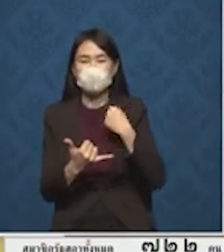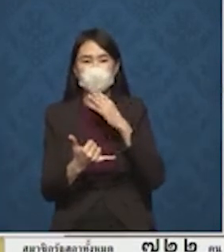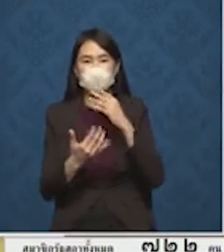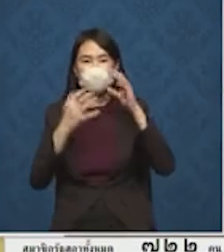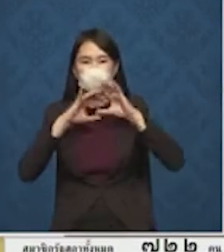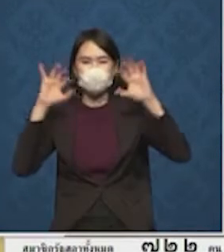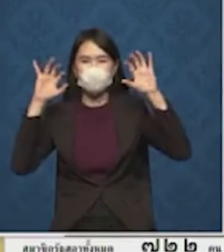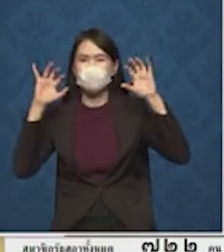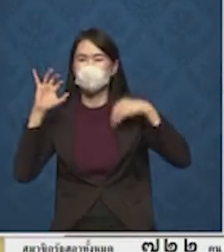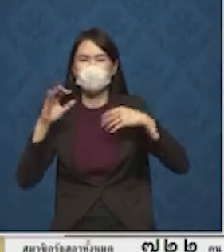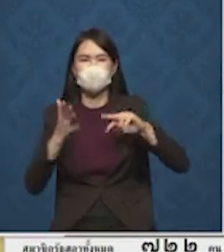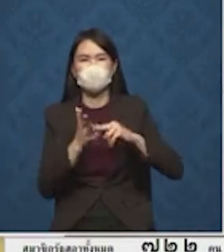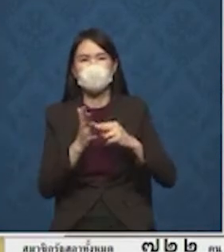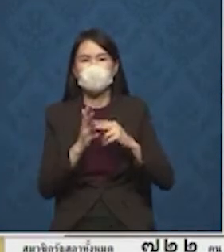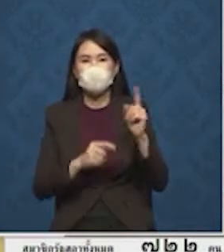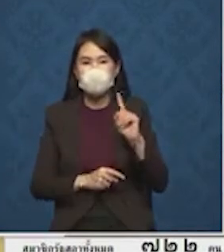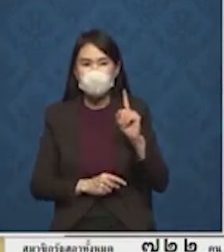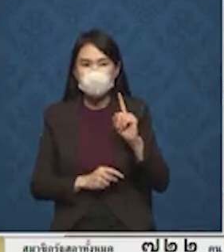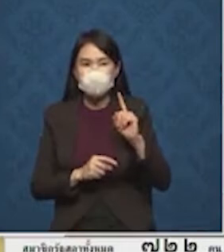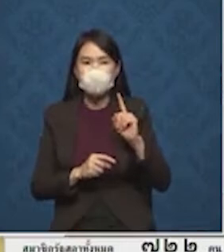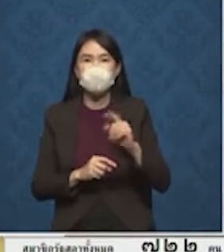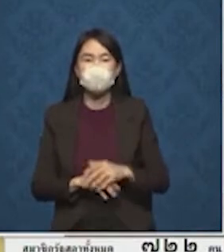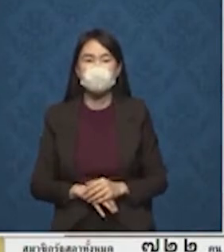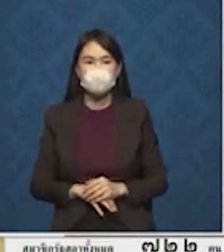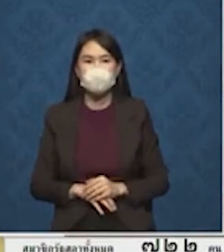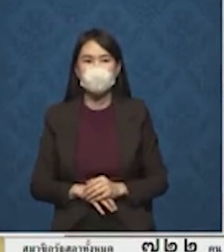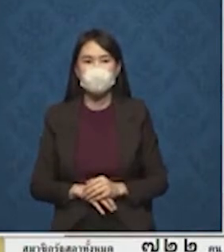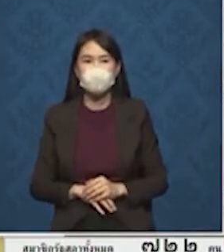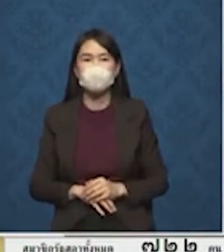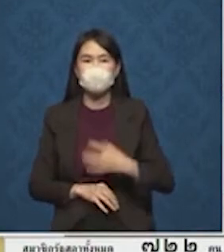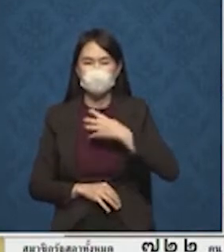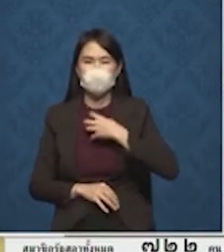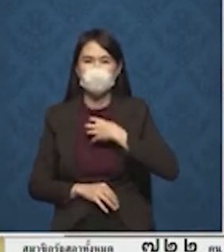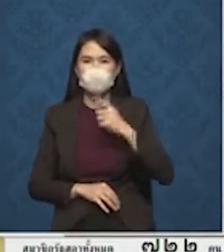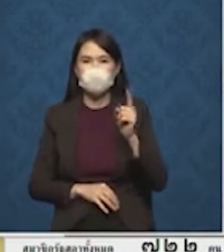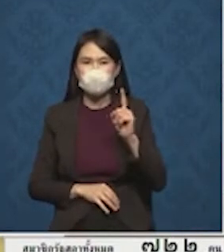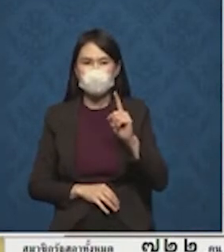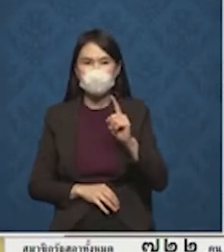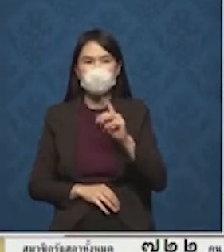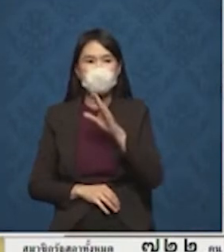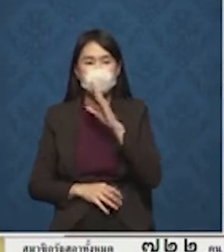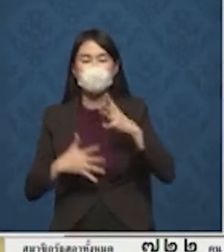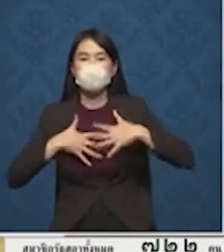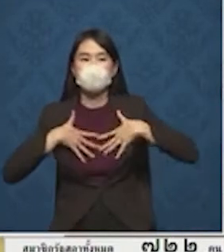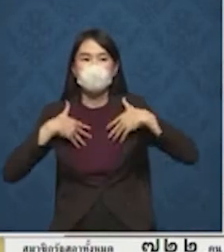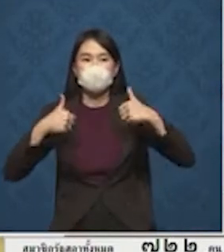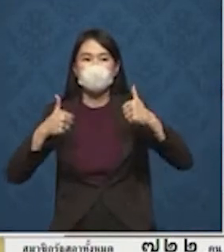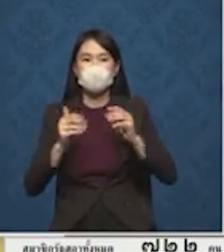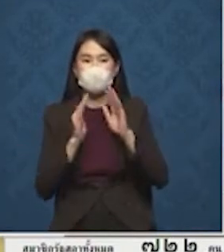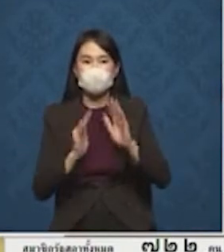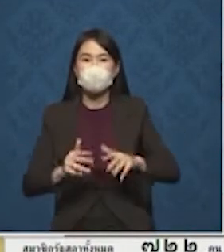รัฐมีฟรมหมายแค่ผมอยากให้ฟรมมั่นคงแล้วฟรรมสุขของประชาชน